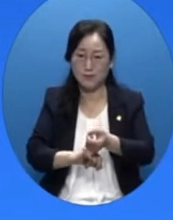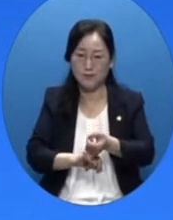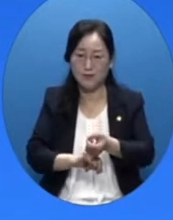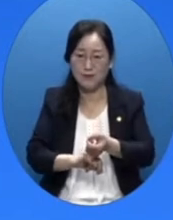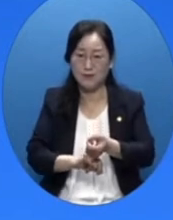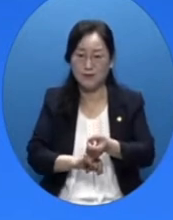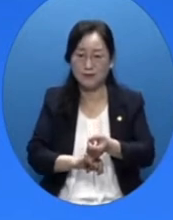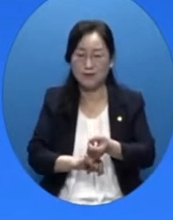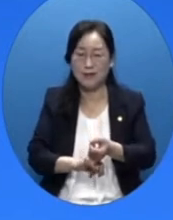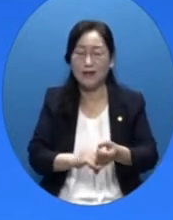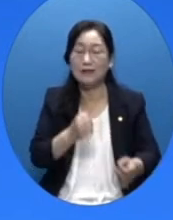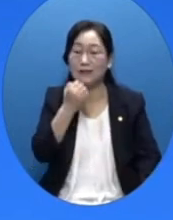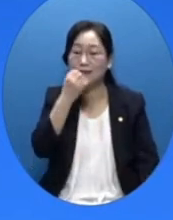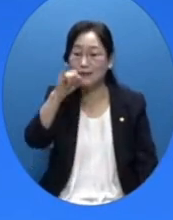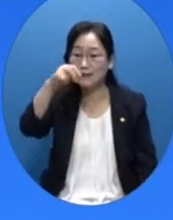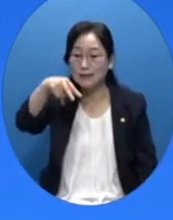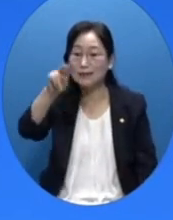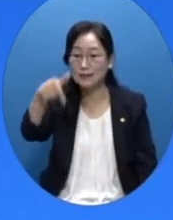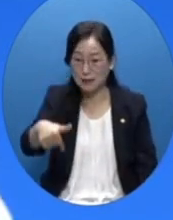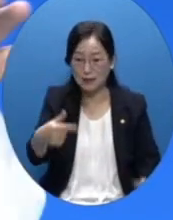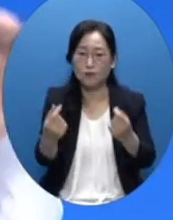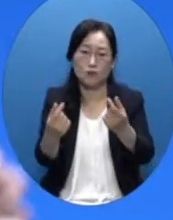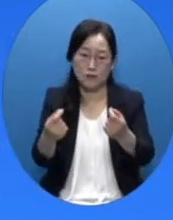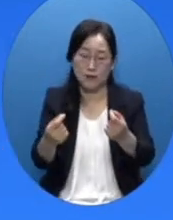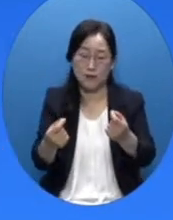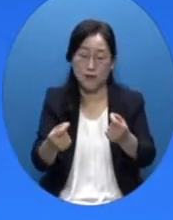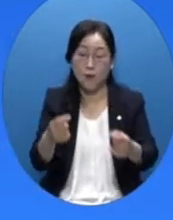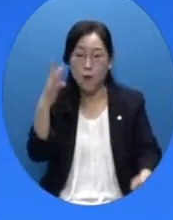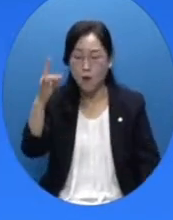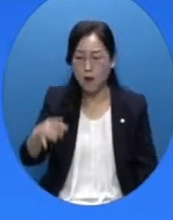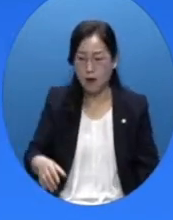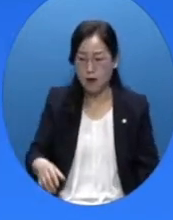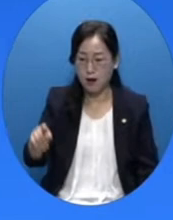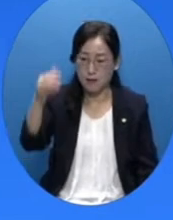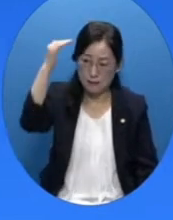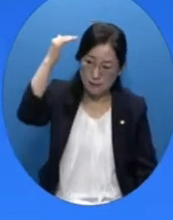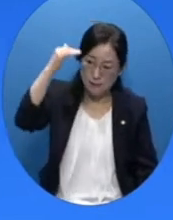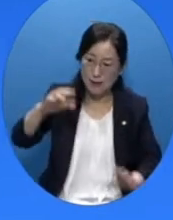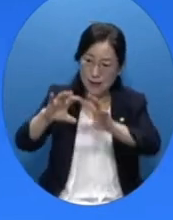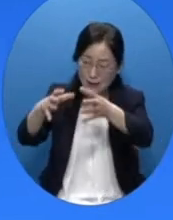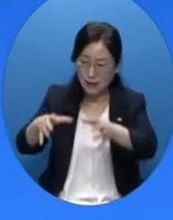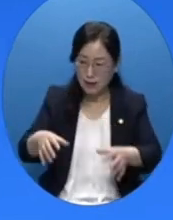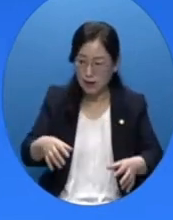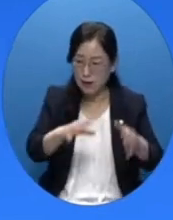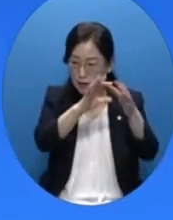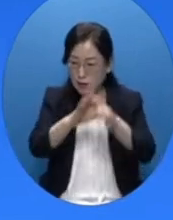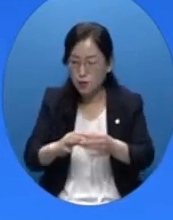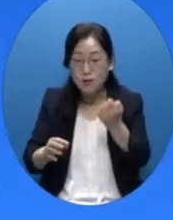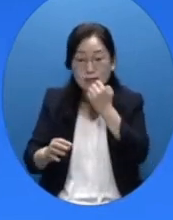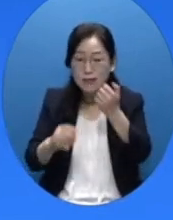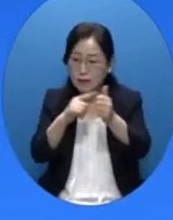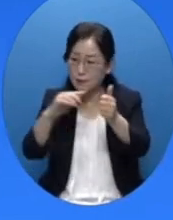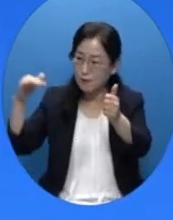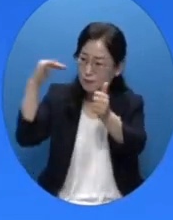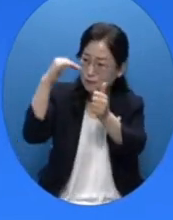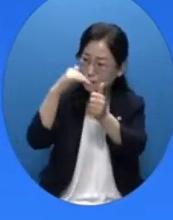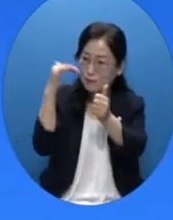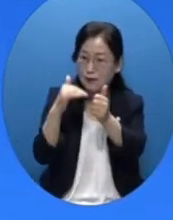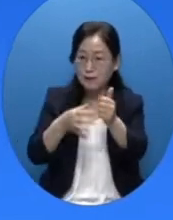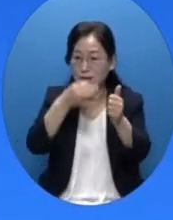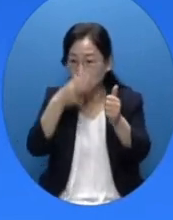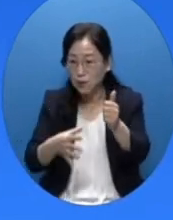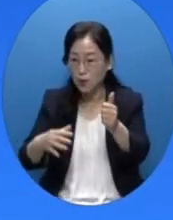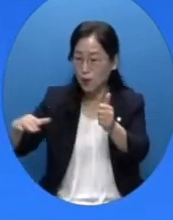그랬습니다 아비멜렉의 꽈 안동 이들이 이상을 괴롭히고 힘들게 하고